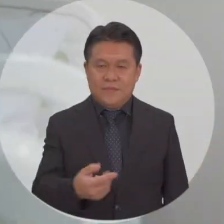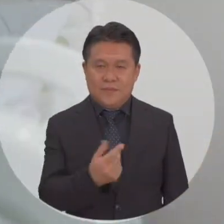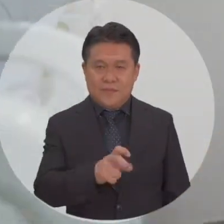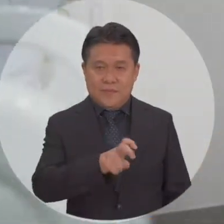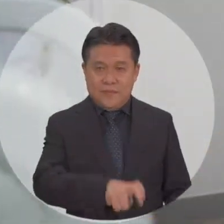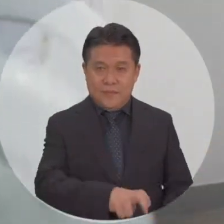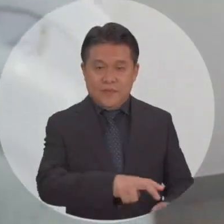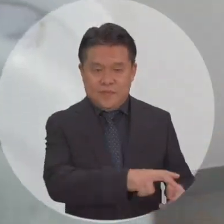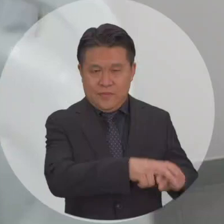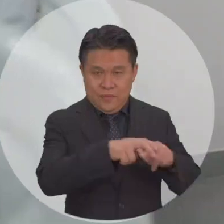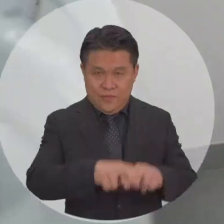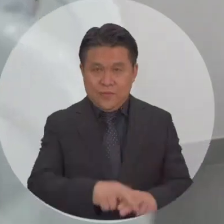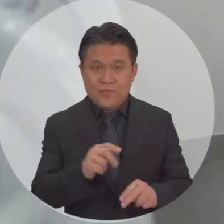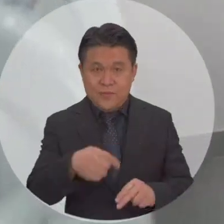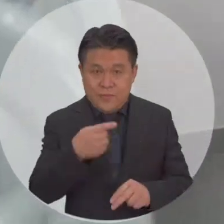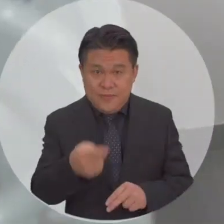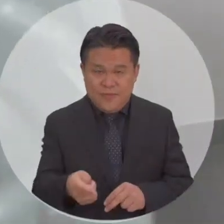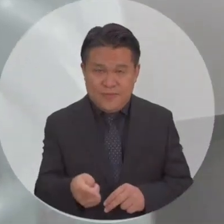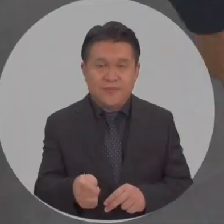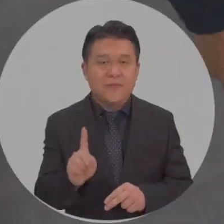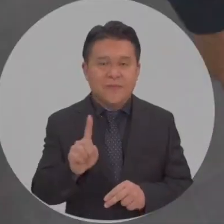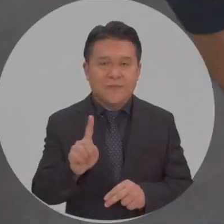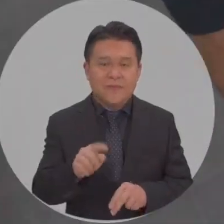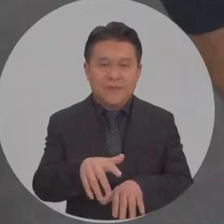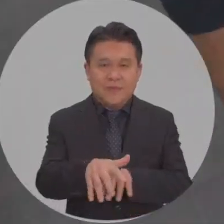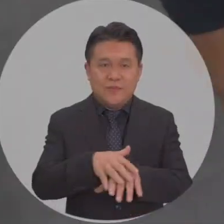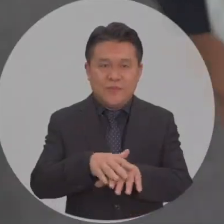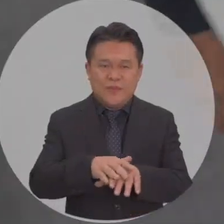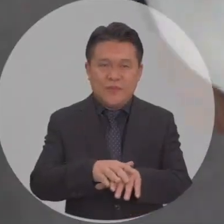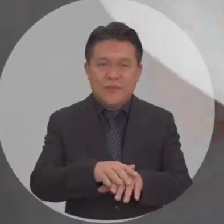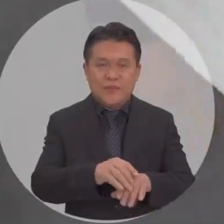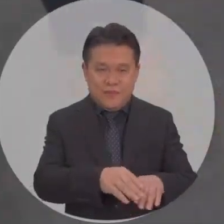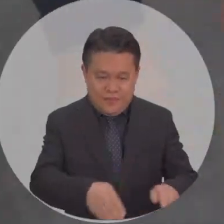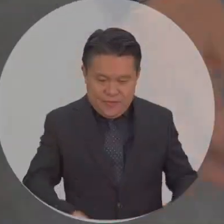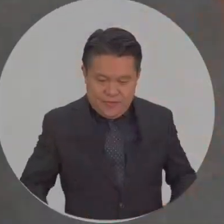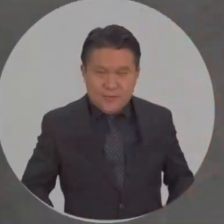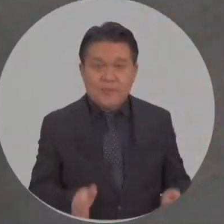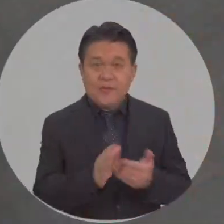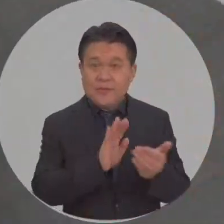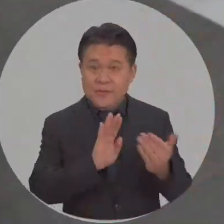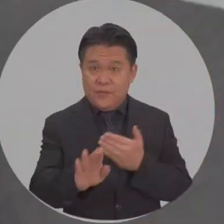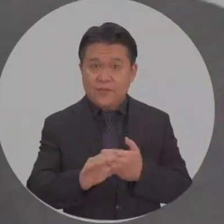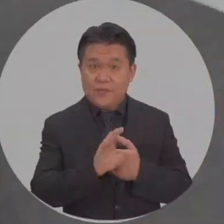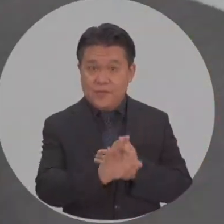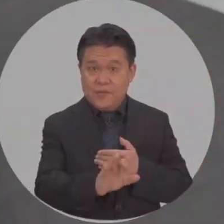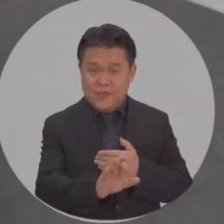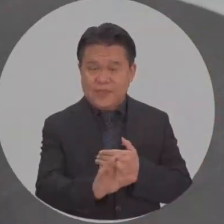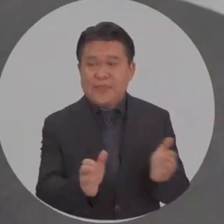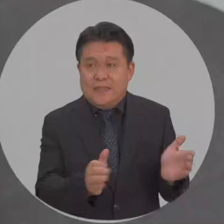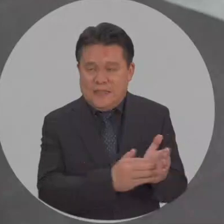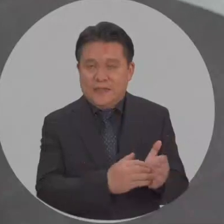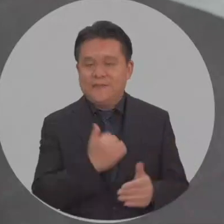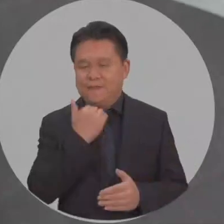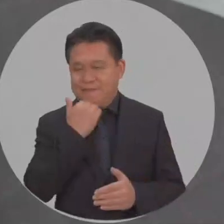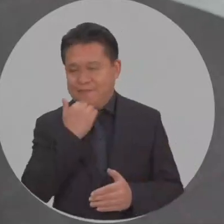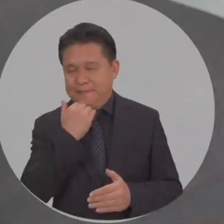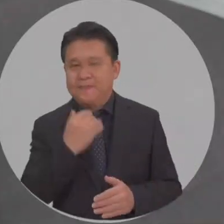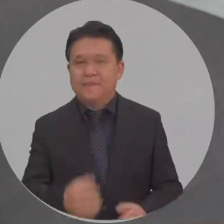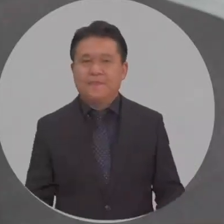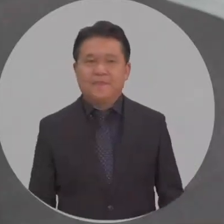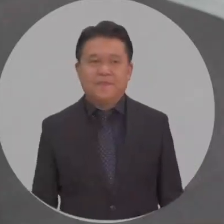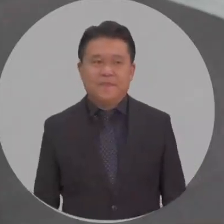대상자를 이동변기로 옮겨주고 대상자의 하반신을 수건이나 무릎 덮개로 가린 후 화장실 이용이 끝날